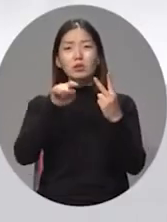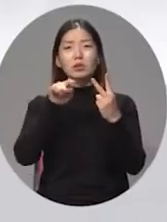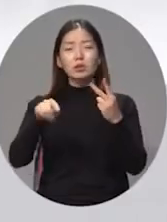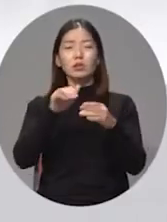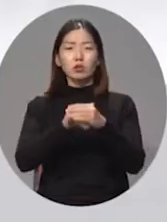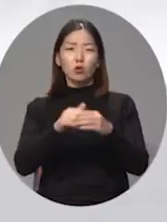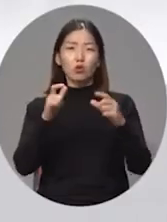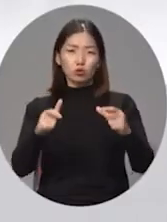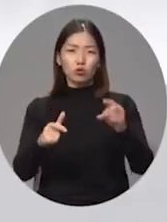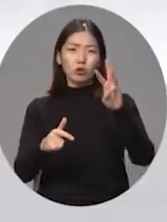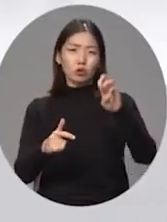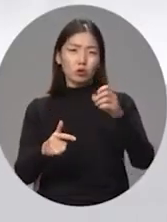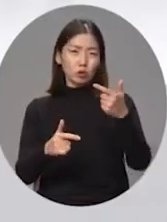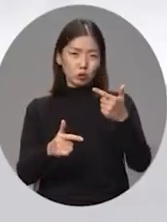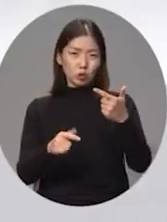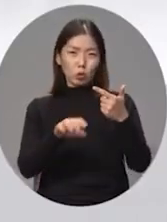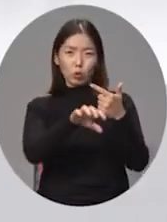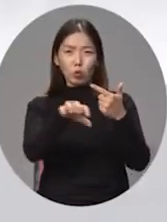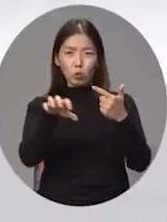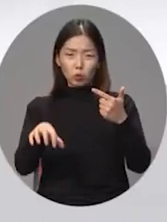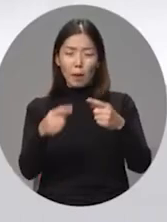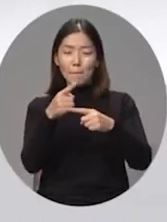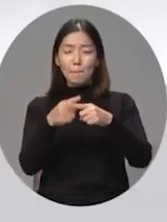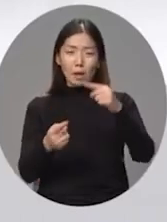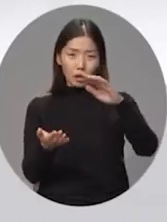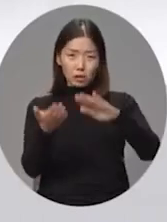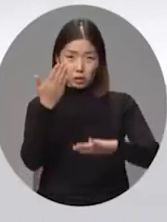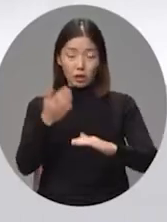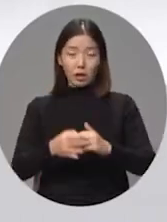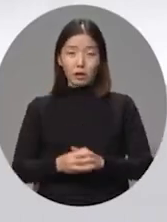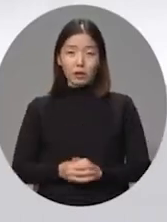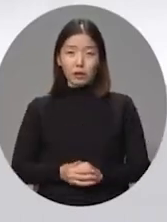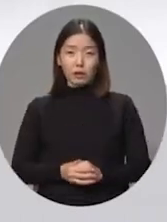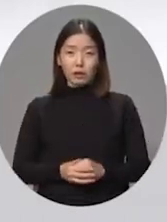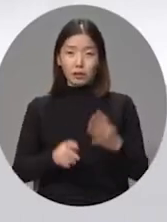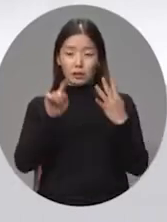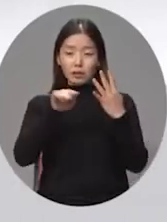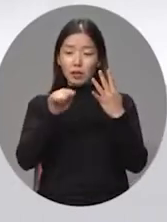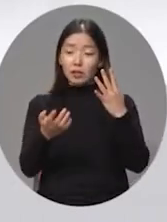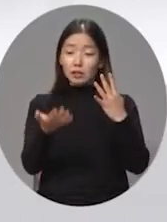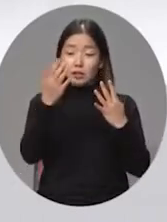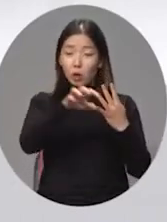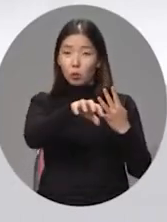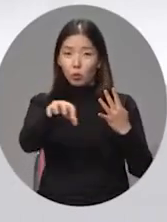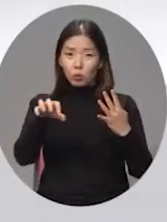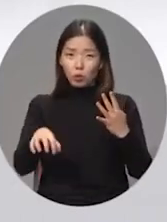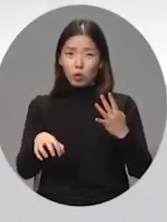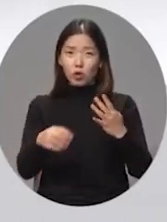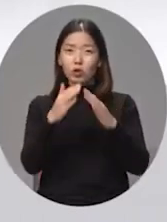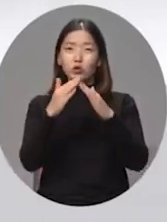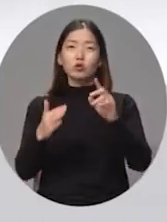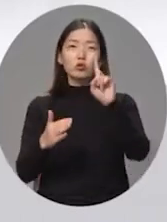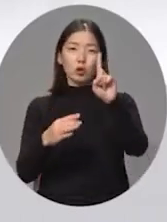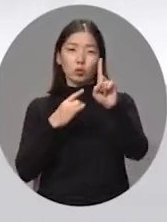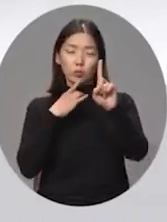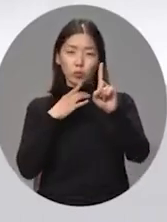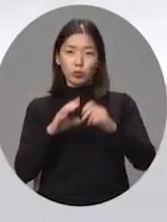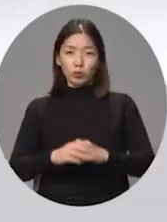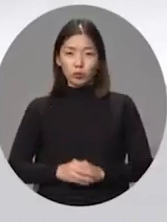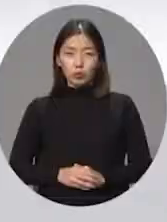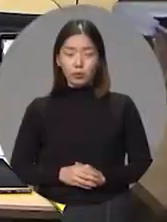선거구가 36곳으로 전체의 절반을 넘고 4인 이상 선거구는 전주 한 곳에